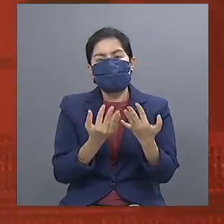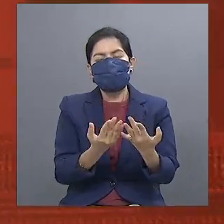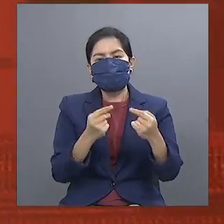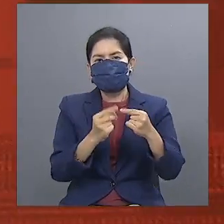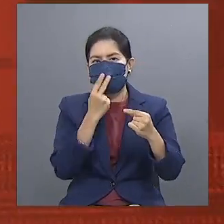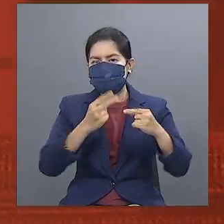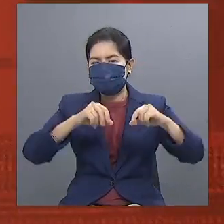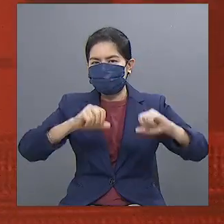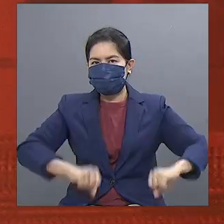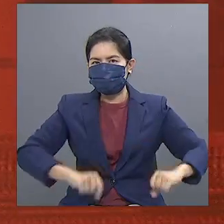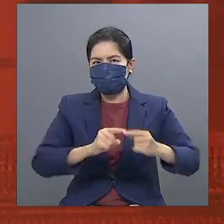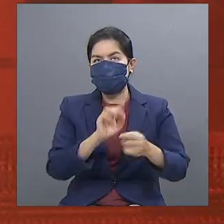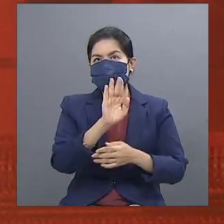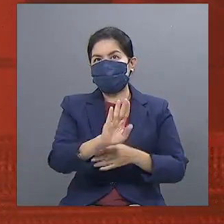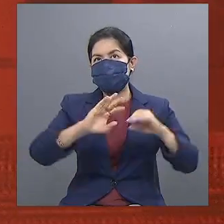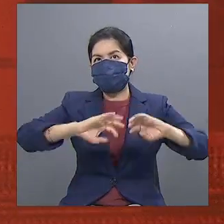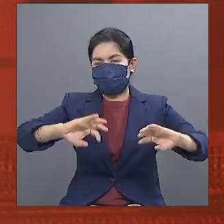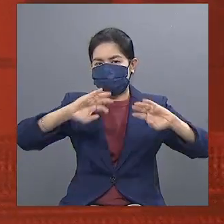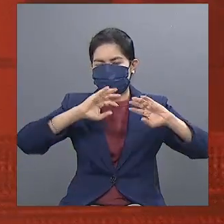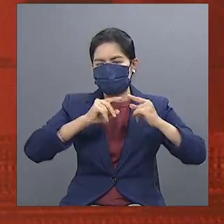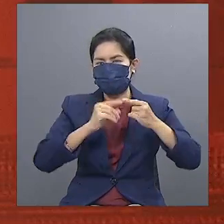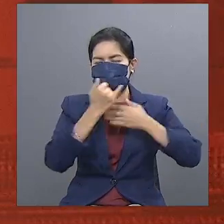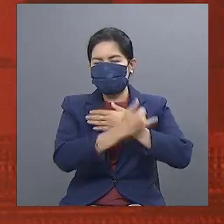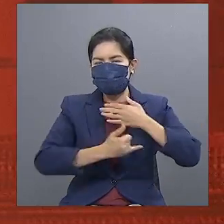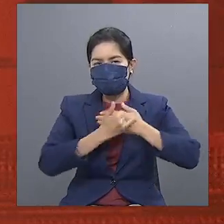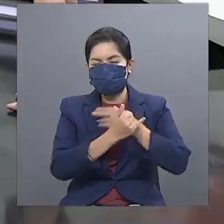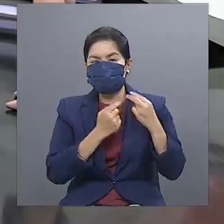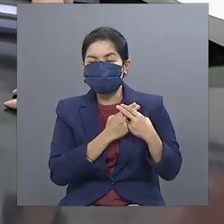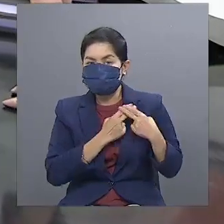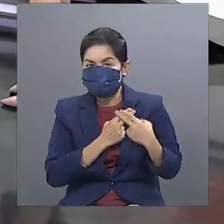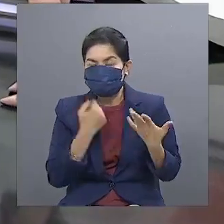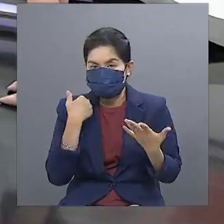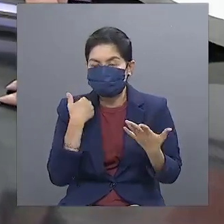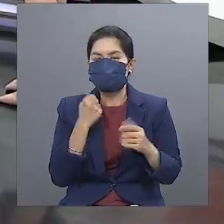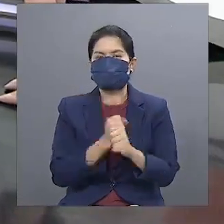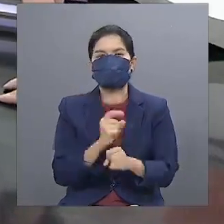าช่วยกำกับดูแลการโฆษณาผลิตภัณฑ์ยาสูบให้จริงจังเสียทีค่ะ ค่ะขอบคุณค่ะ